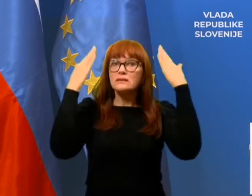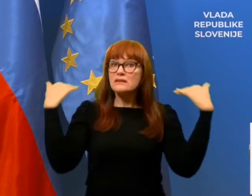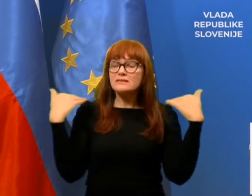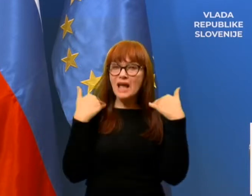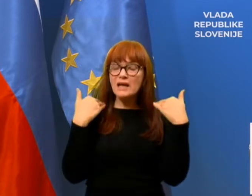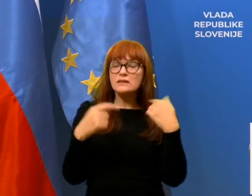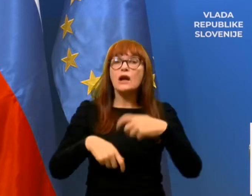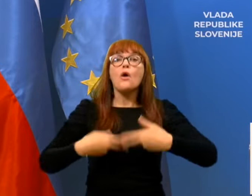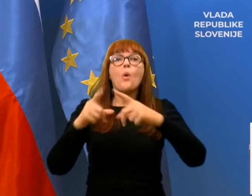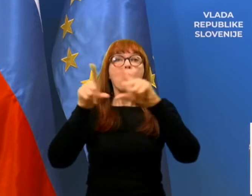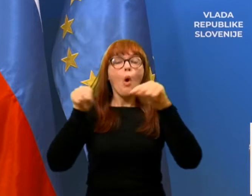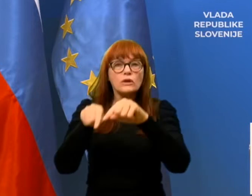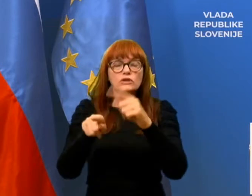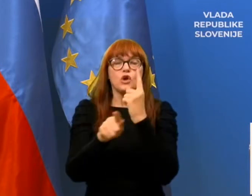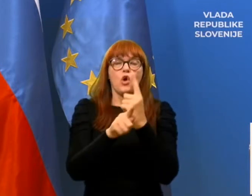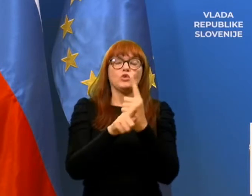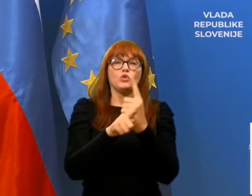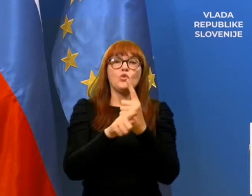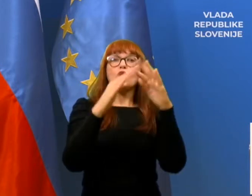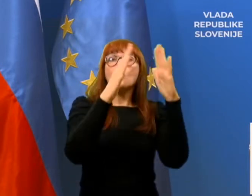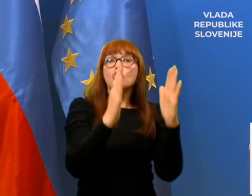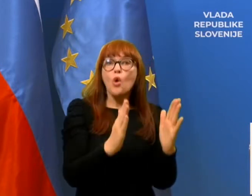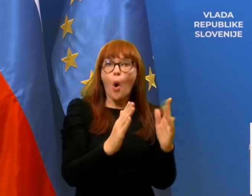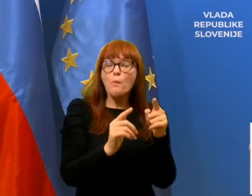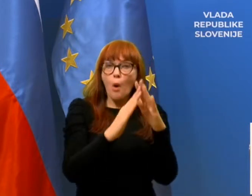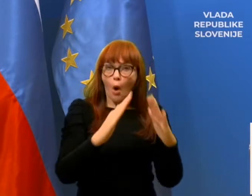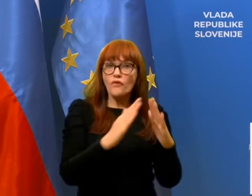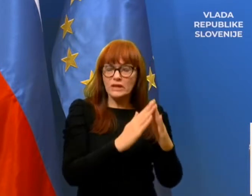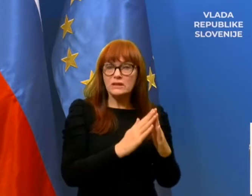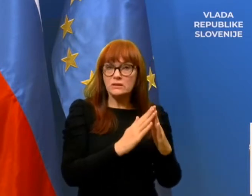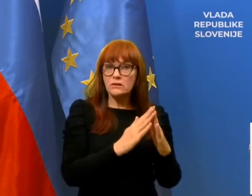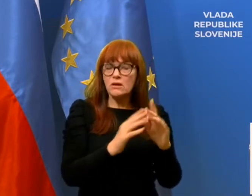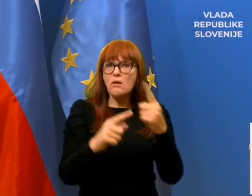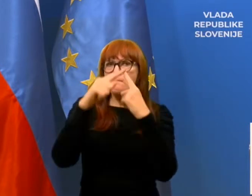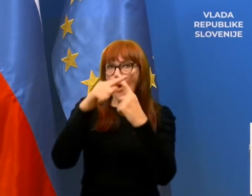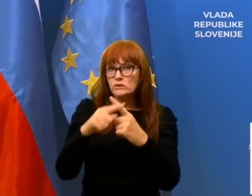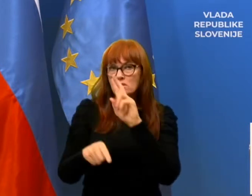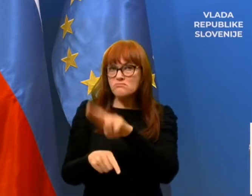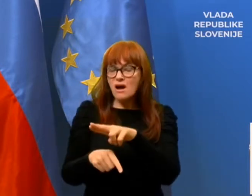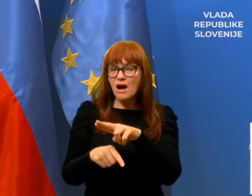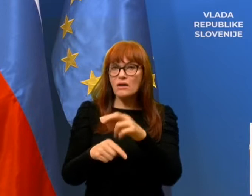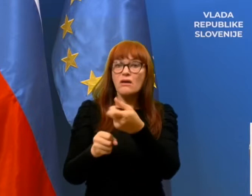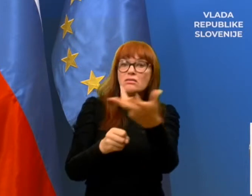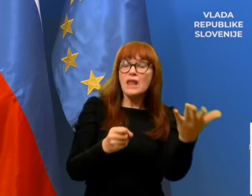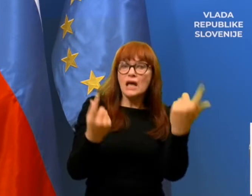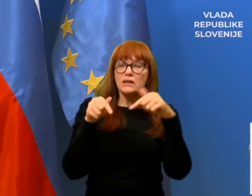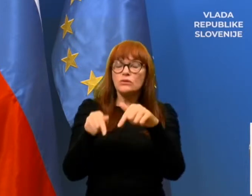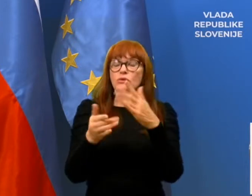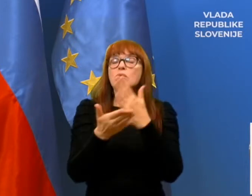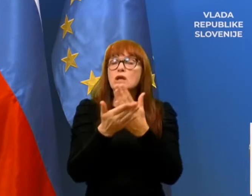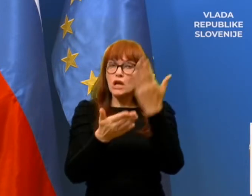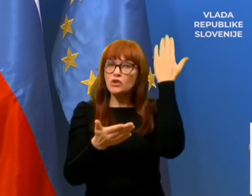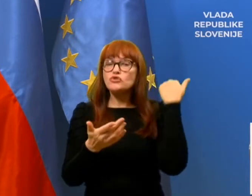po bolnišnicah, kot tudi po domovih, ki so pozitivne. Nekateri od teh so bili že